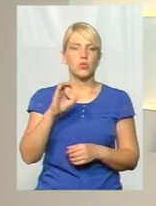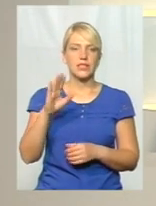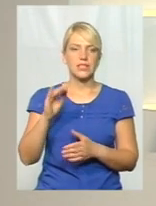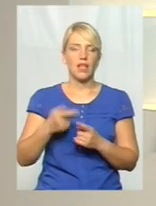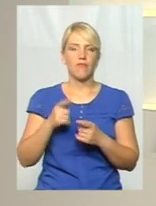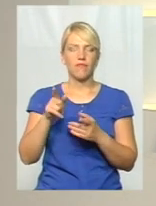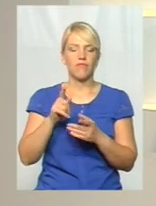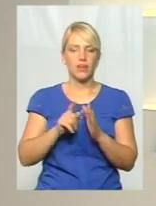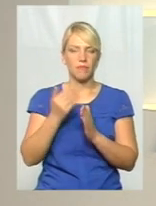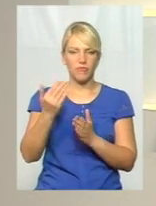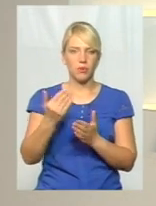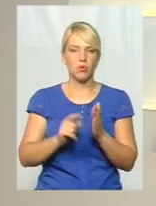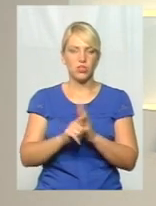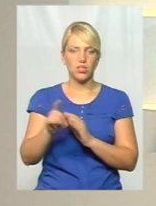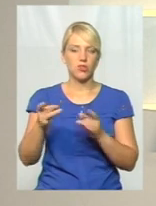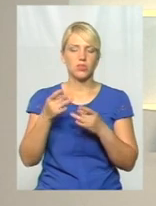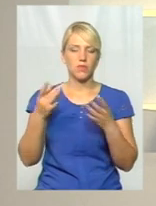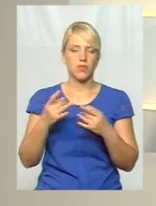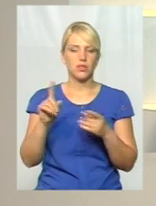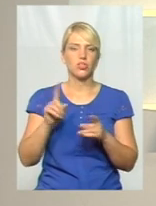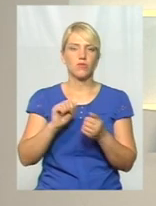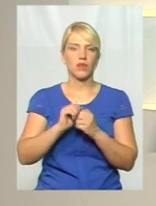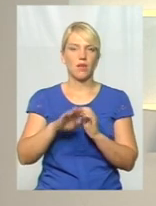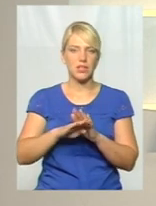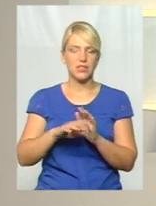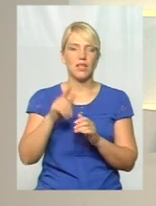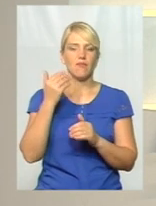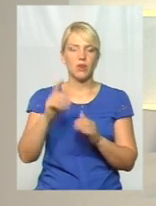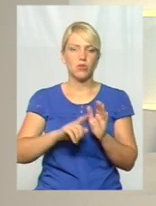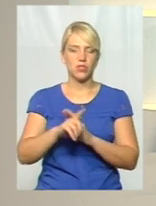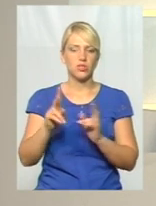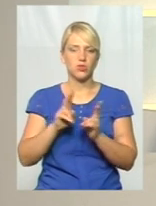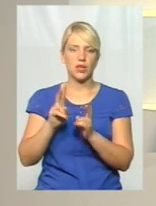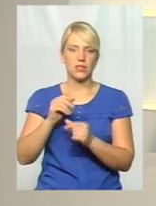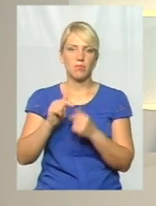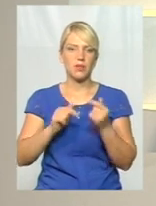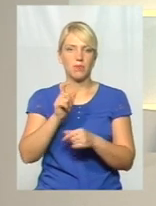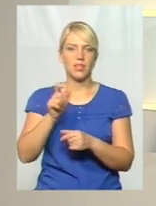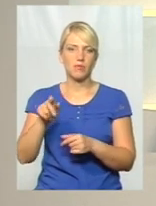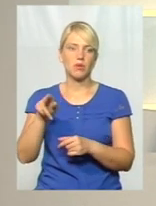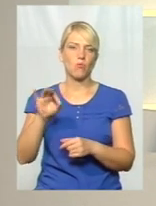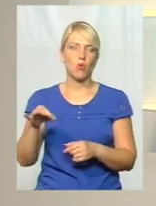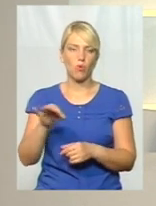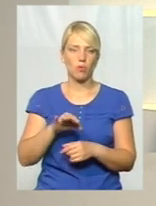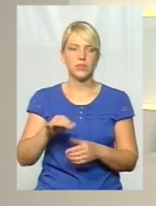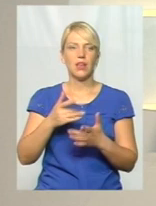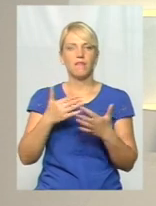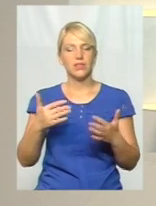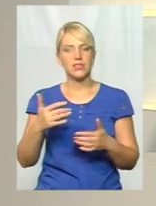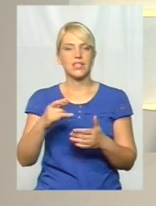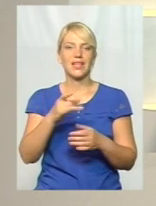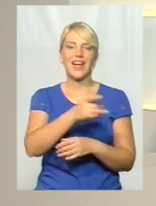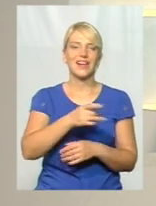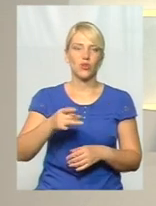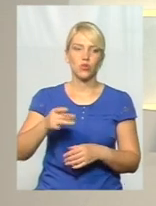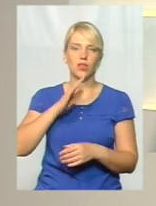почали розказувати, що ви вже в Кам'янці зустрічалися з підприємцями. Тобто ви спілкуєтеся з підприємцями по області. От в різних регіонах,